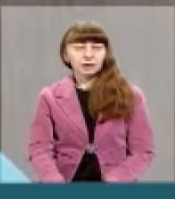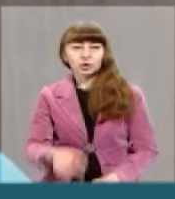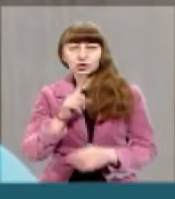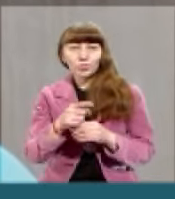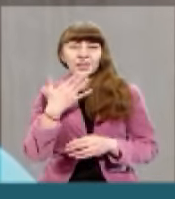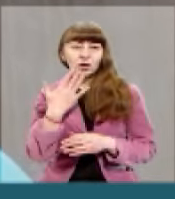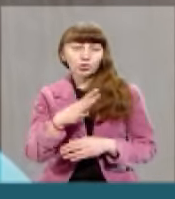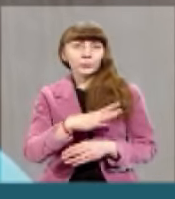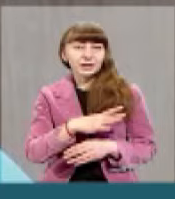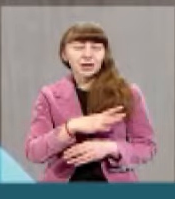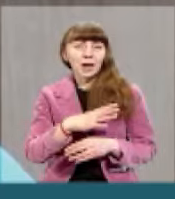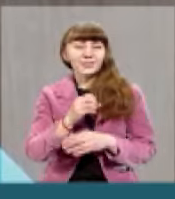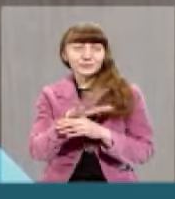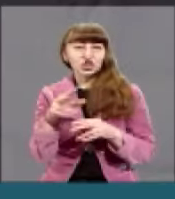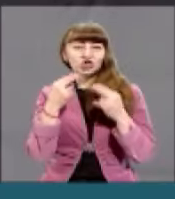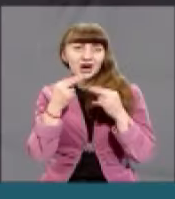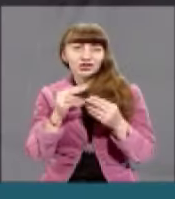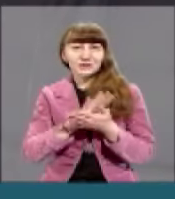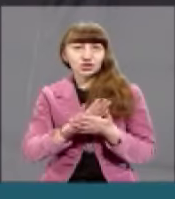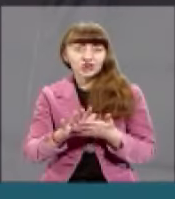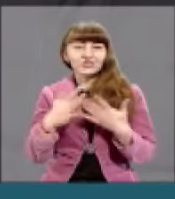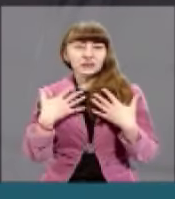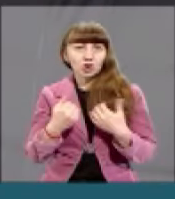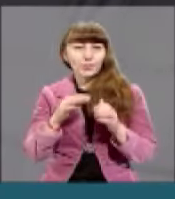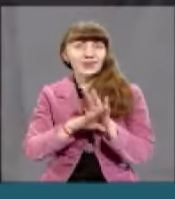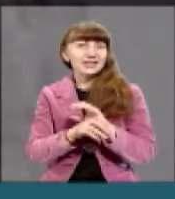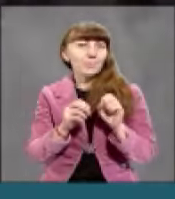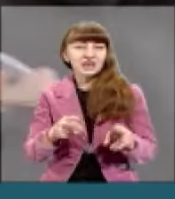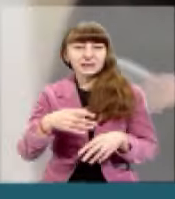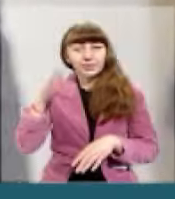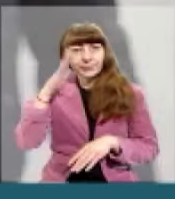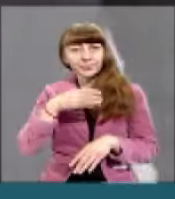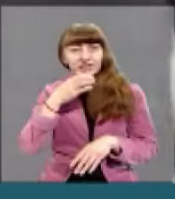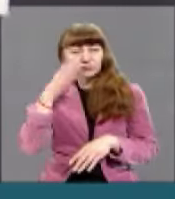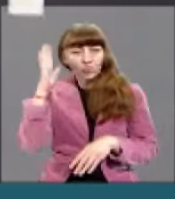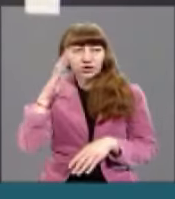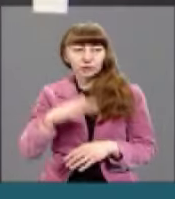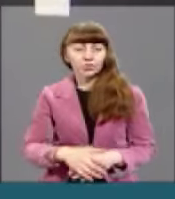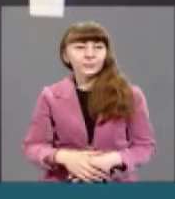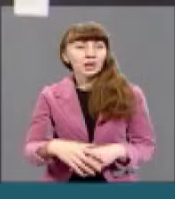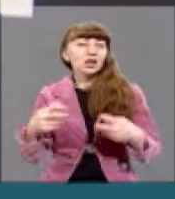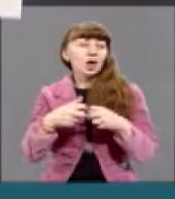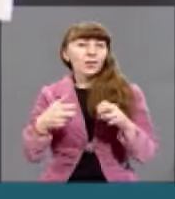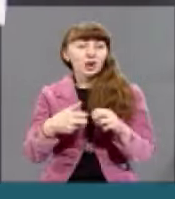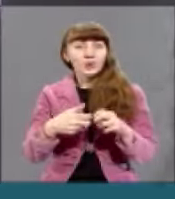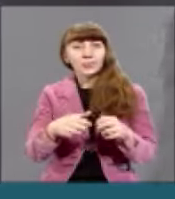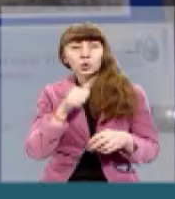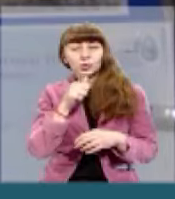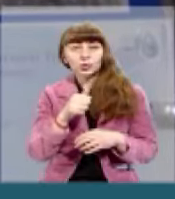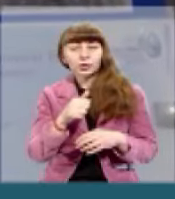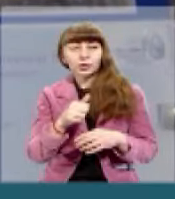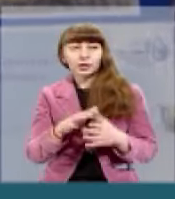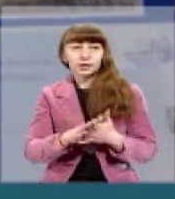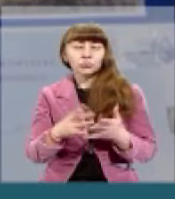чистой, здоровой и безопасной водой. Депутаты парламента осведомлены об актуальных проблемах региона. Теперь необходимо